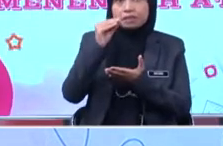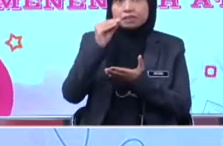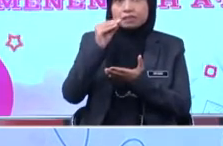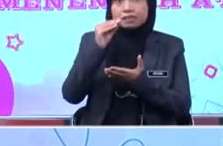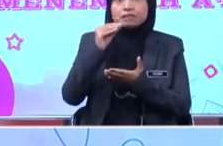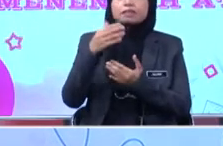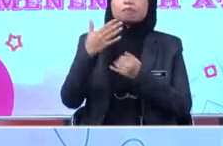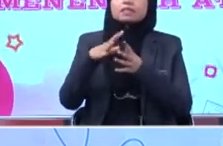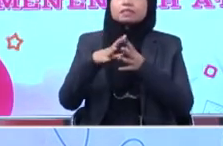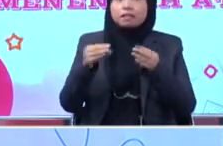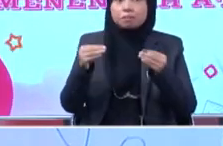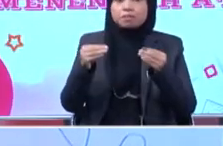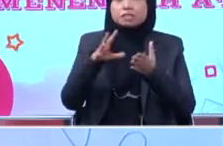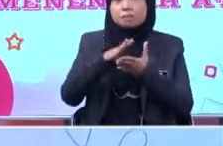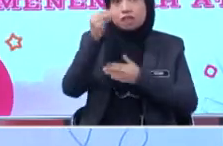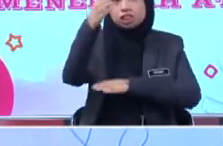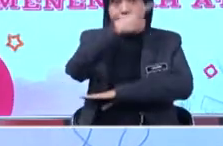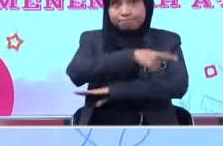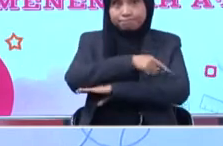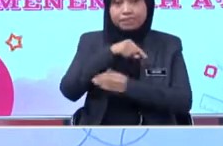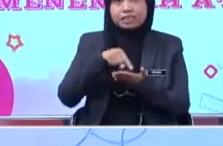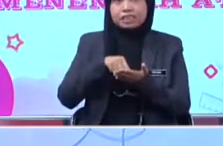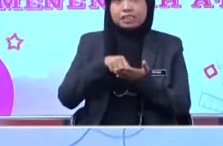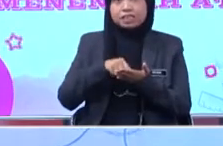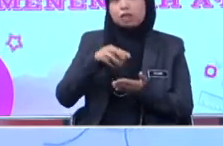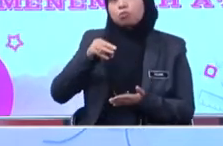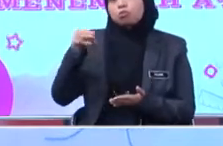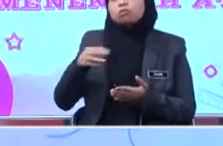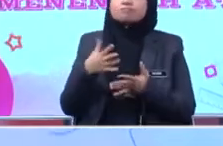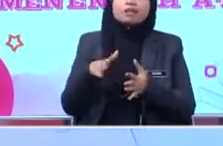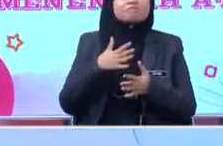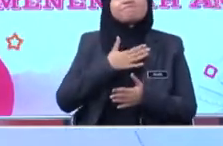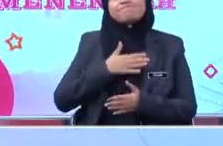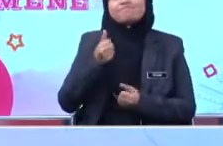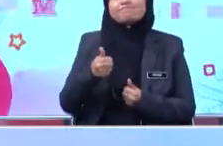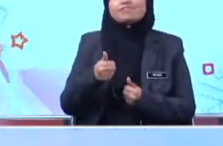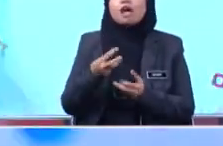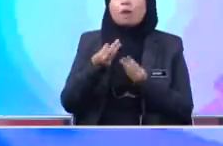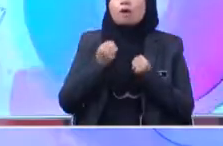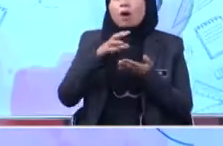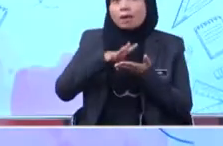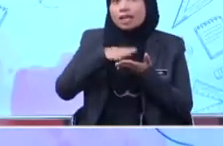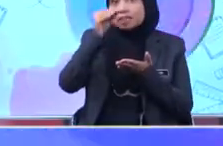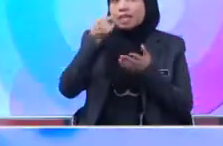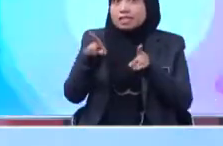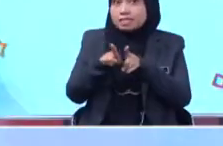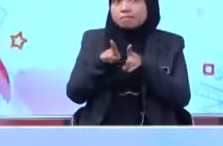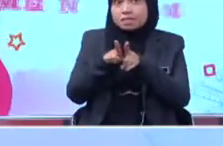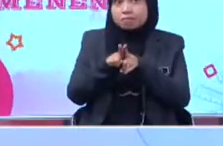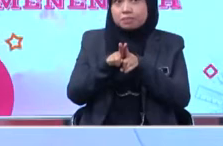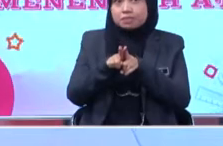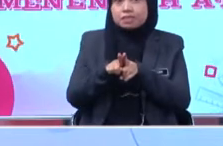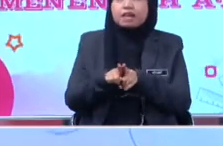selesaikan pembelajaran pada hari ini usai nampaknya murid-murid pun dah Tak sabar dah bersedia untuk bersama dengan kita